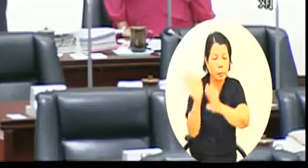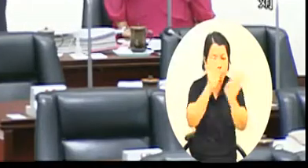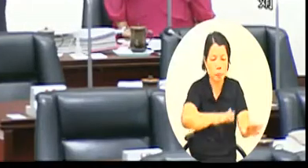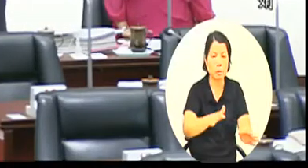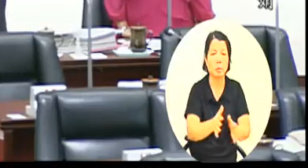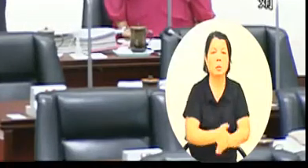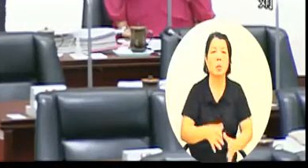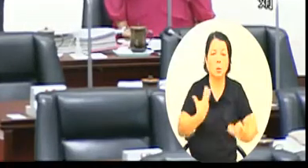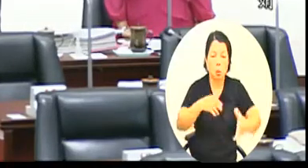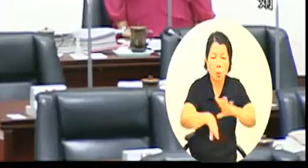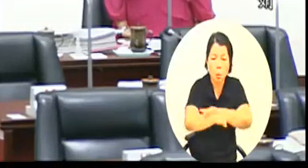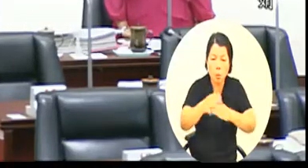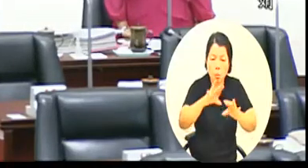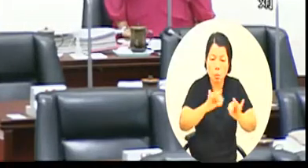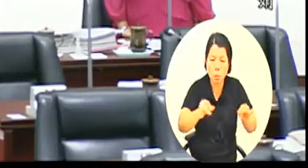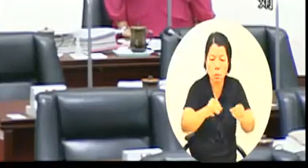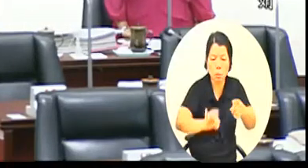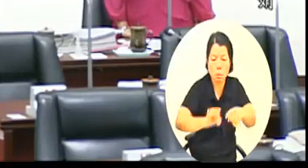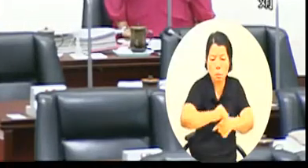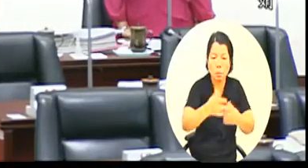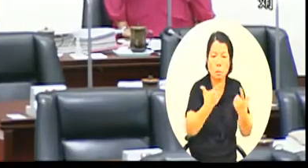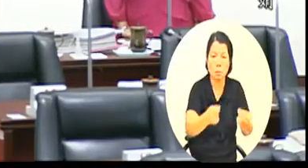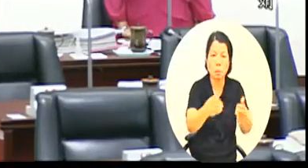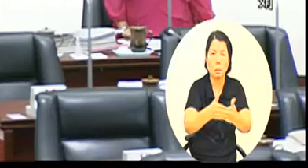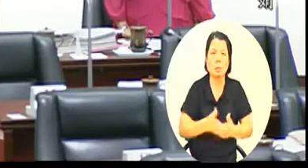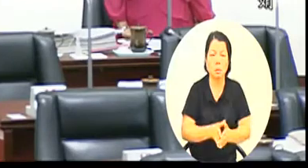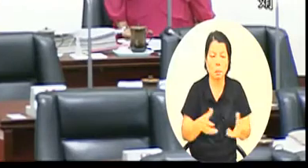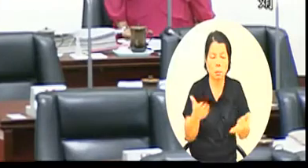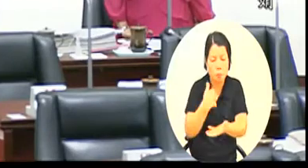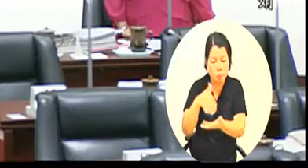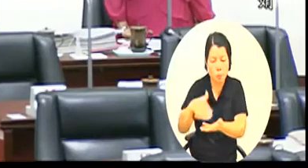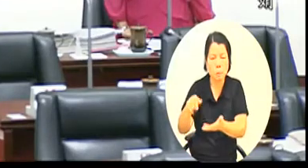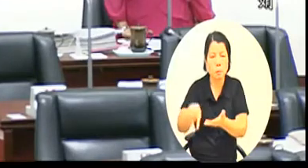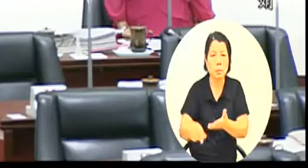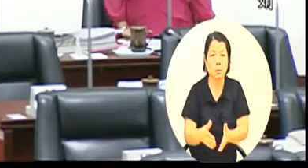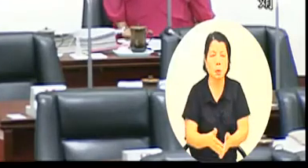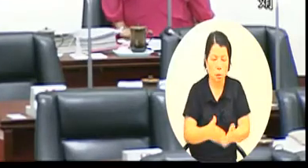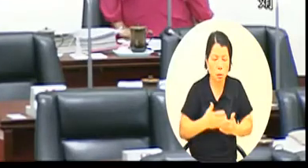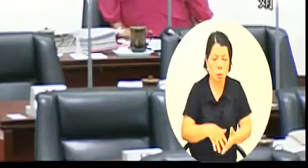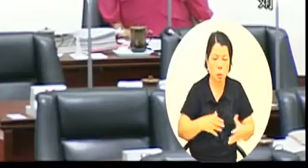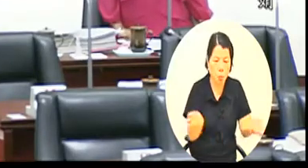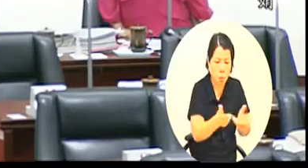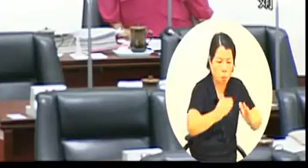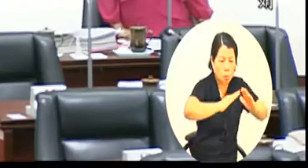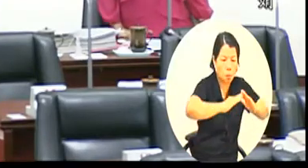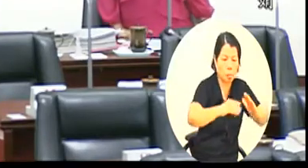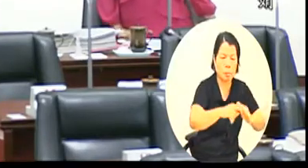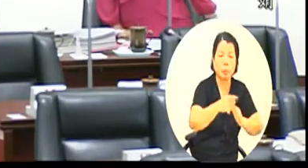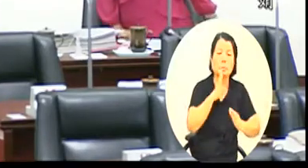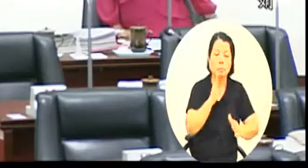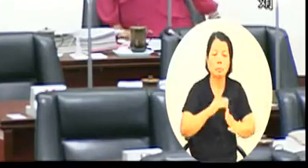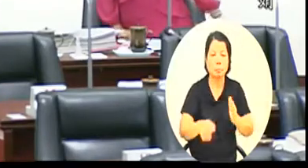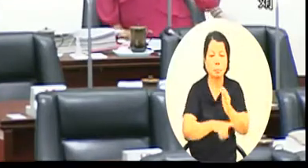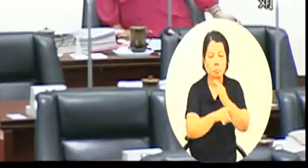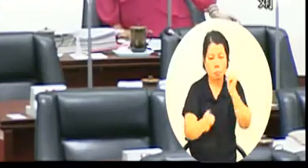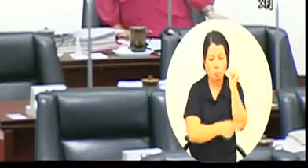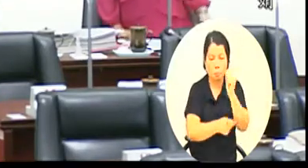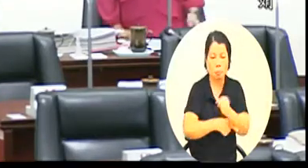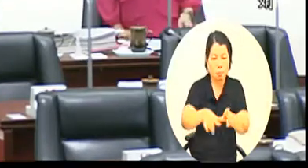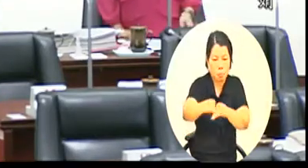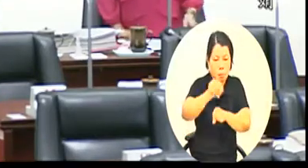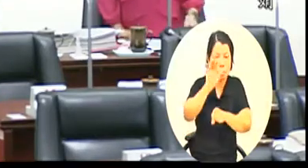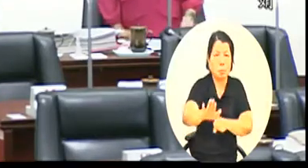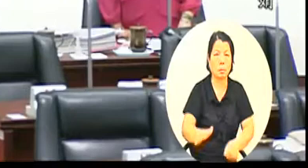率也是计算出来的，我们希望建蔽率在合法的范围内，它在经过计算之